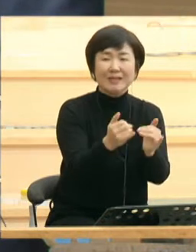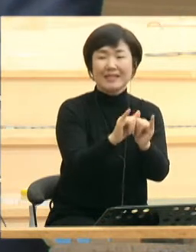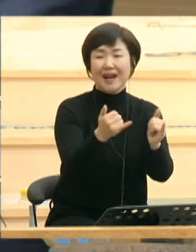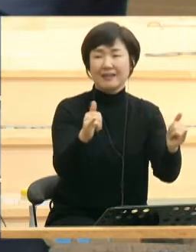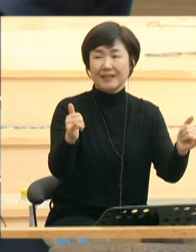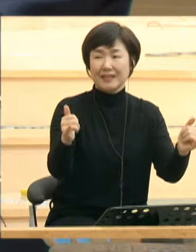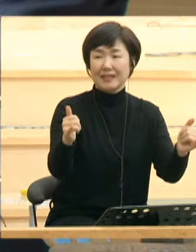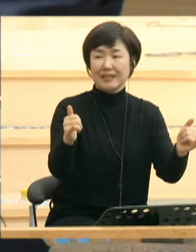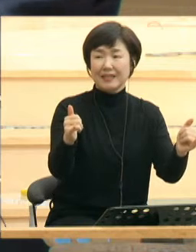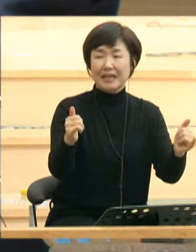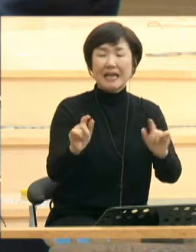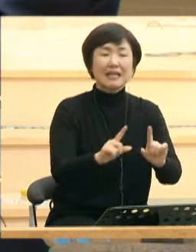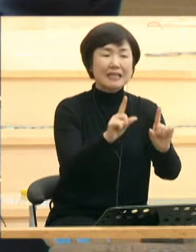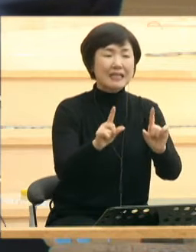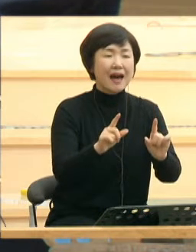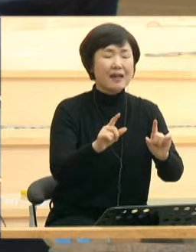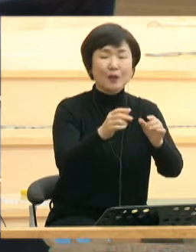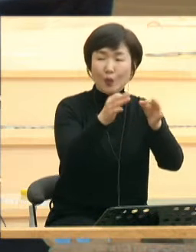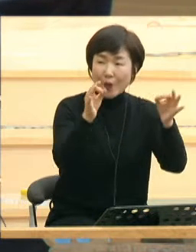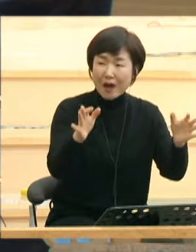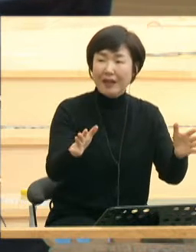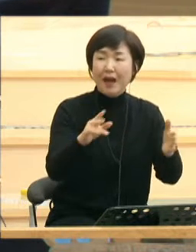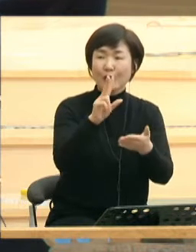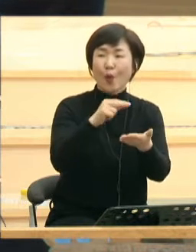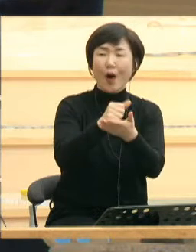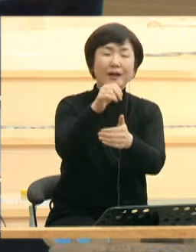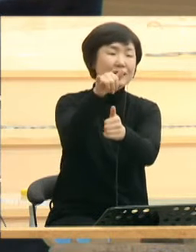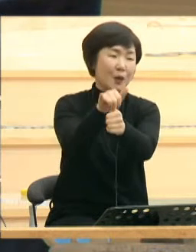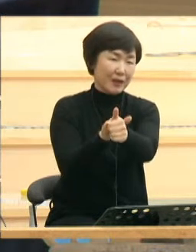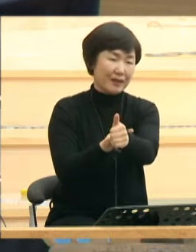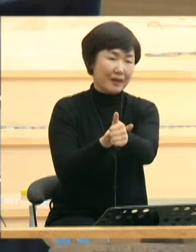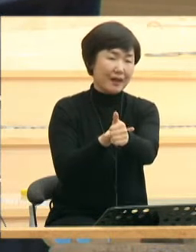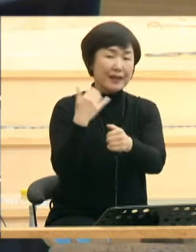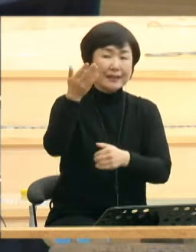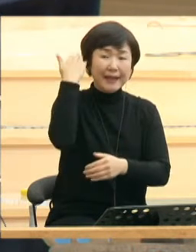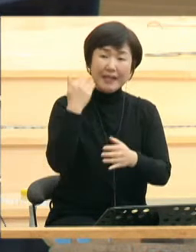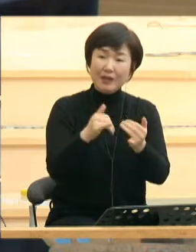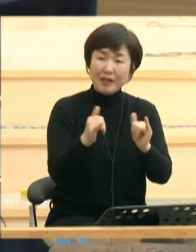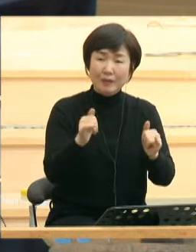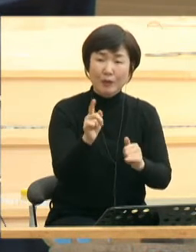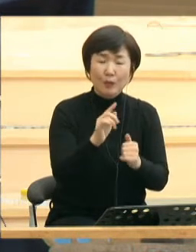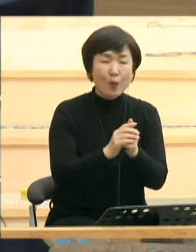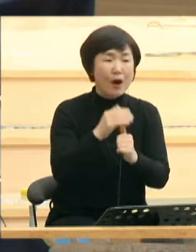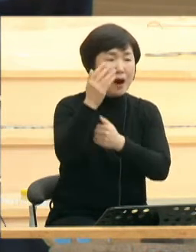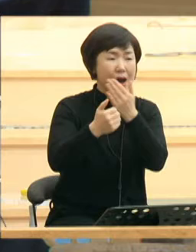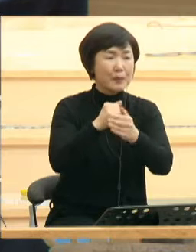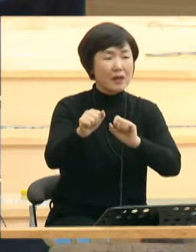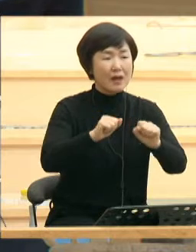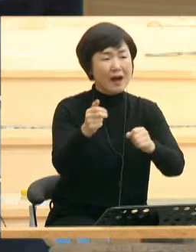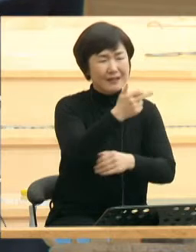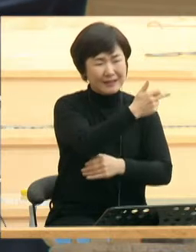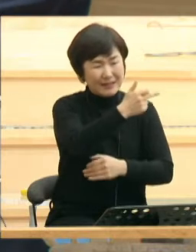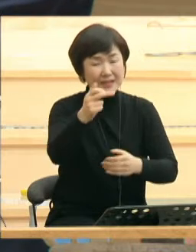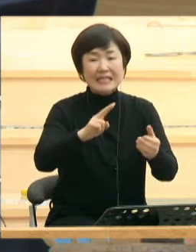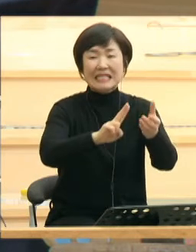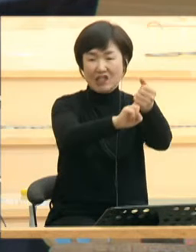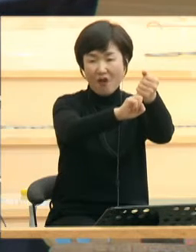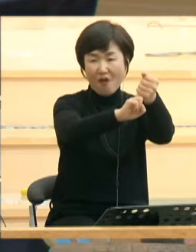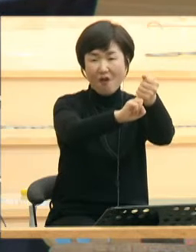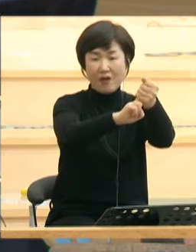그러니까 이전에 하나님을 알았던 3 은 어떤 3 왜냐 큰 일을 본 자들